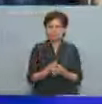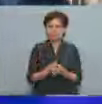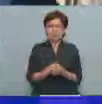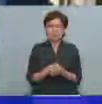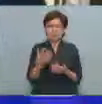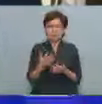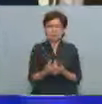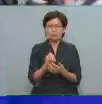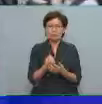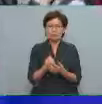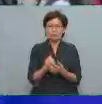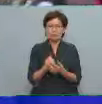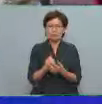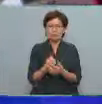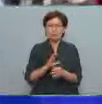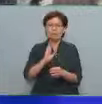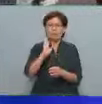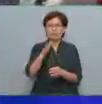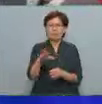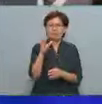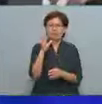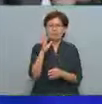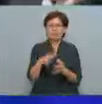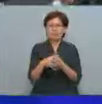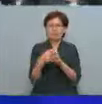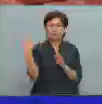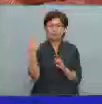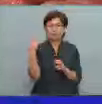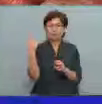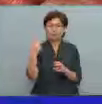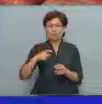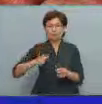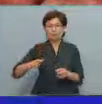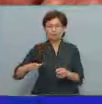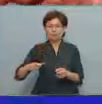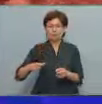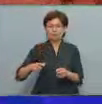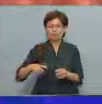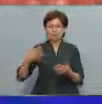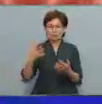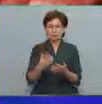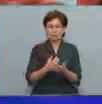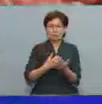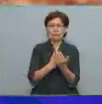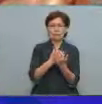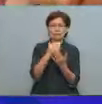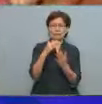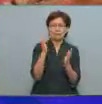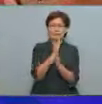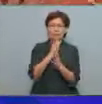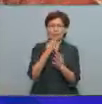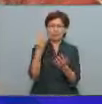қол жеткізілуде. Ал алдағы уақытта да ауыл шаруашылығы қызметкерлерінің алдында өнім көлемін арттыру, табиғи өнімді ұлғайту